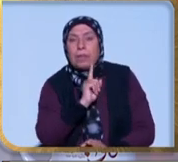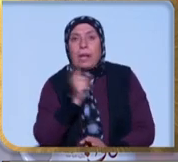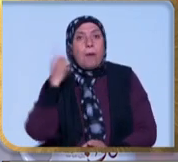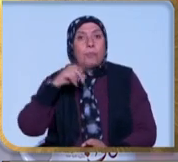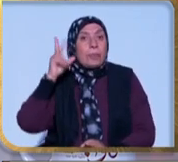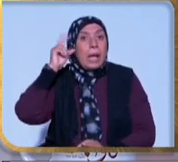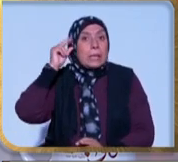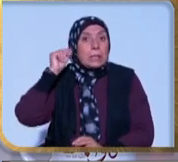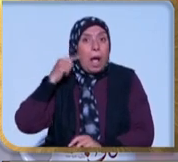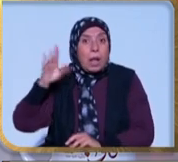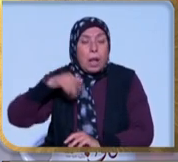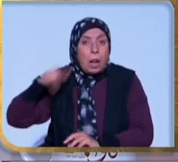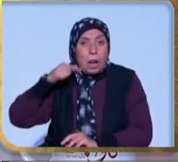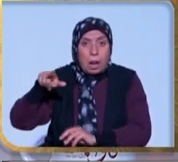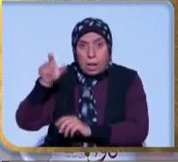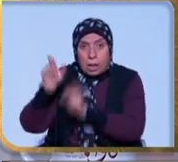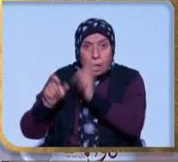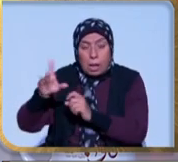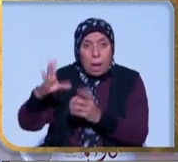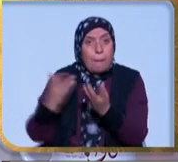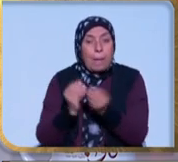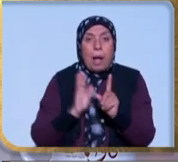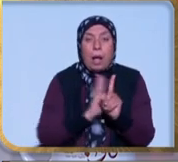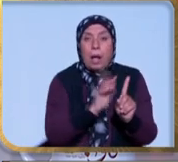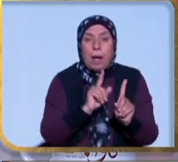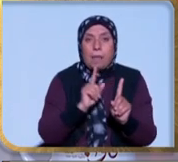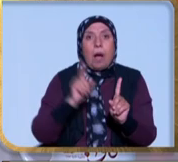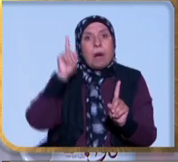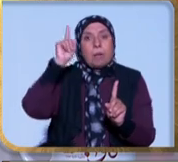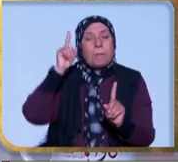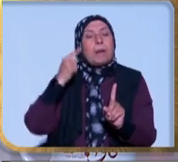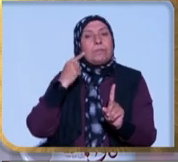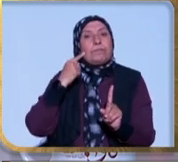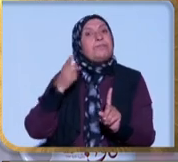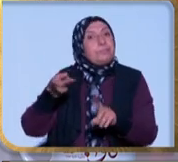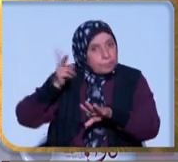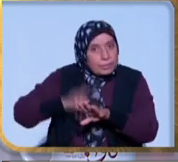الدقيقة الصغيرة دي اللي كانت بتدخل ما بين اللبس